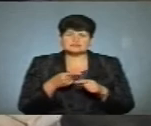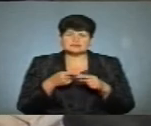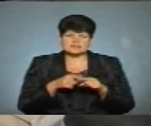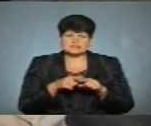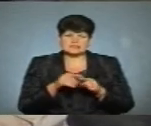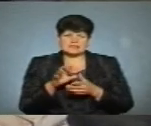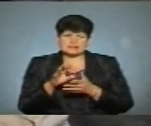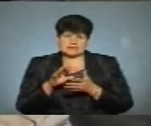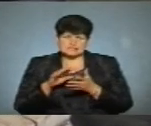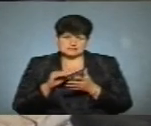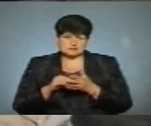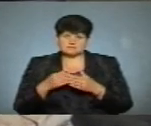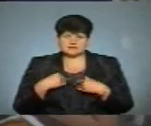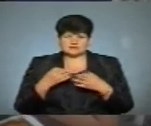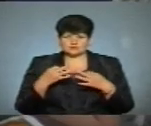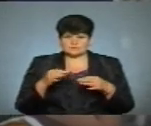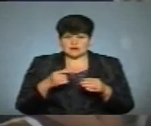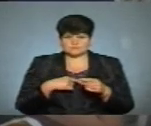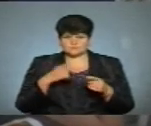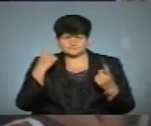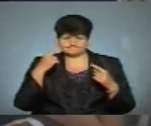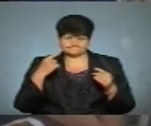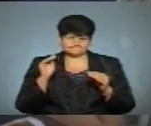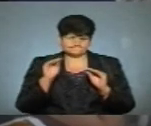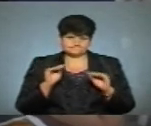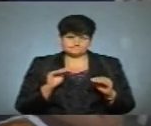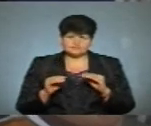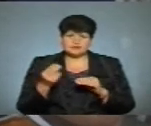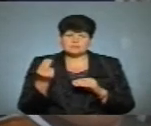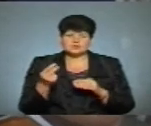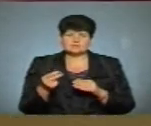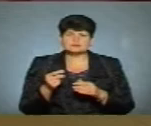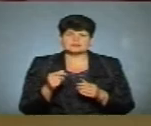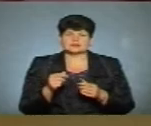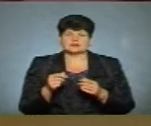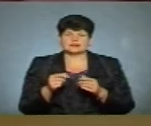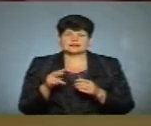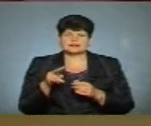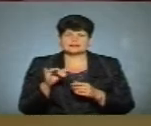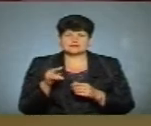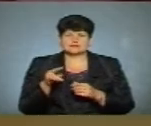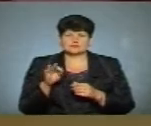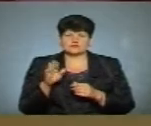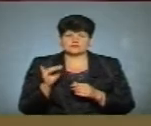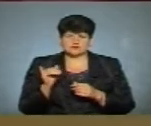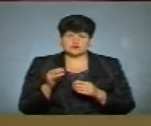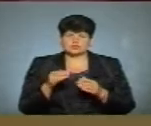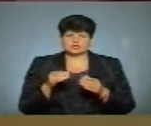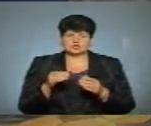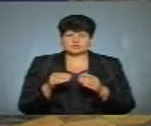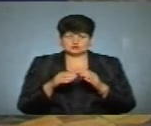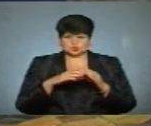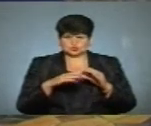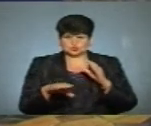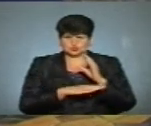собі не дозволяємо будь-яких відхилень. Малюють ікони на висушених липових дошках, загрунтованих желатином із кролячого